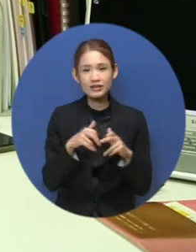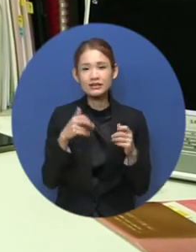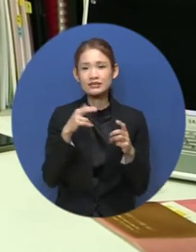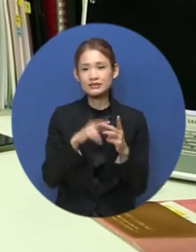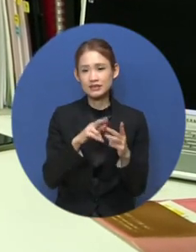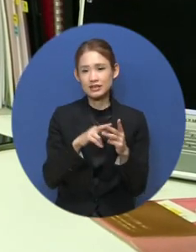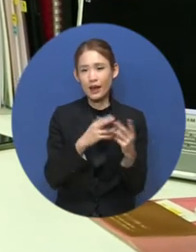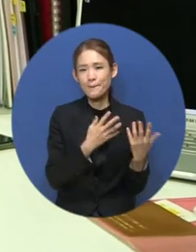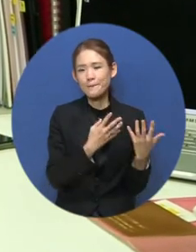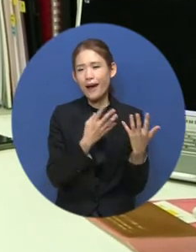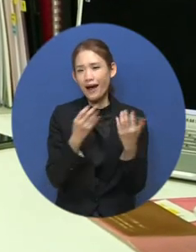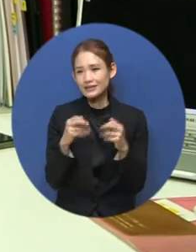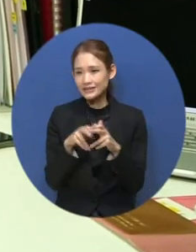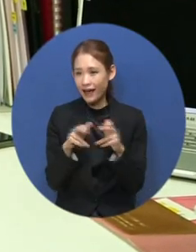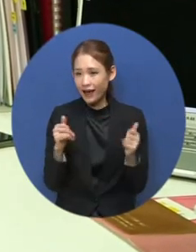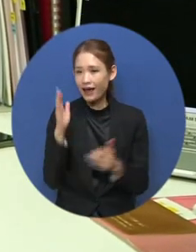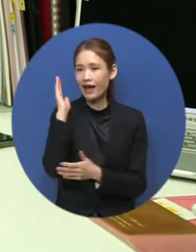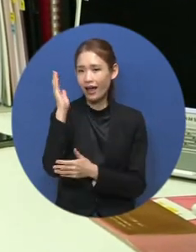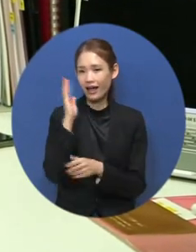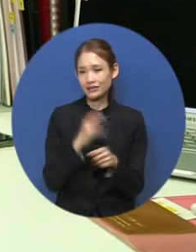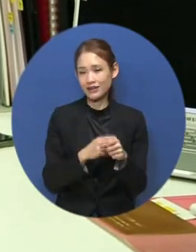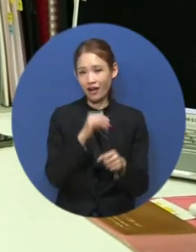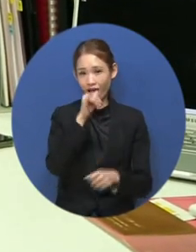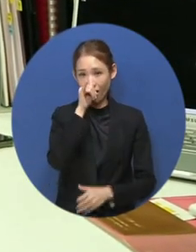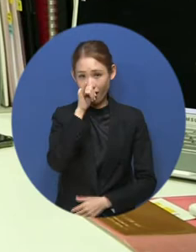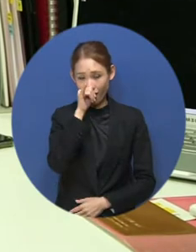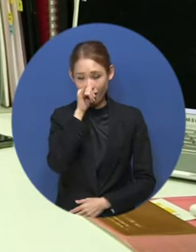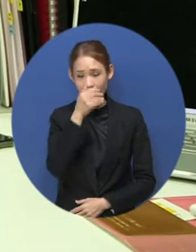장애인 강사들이 있는데 보통은 이제